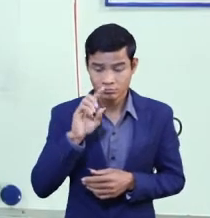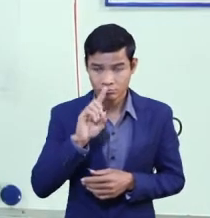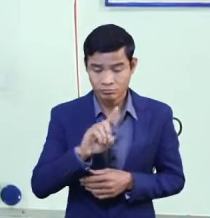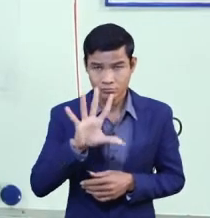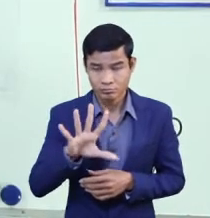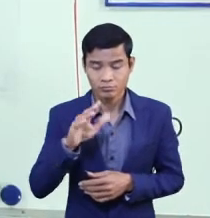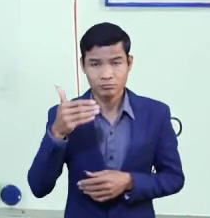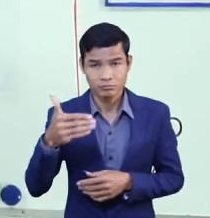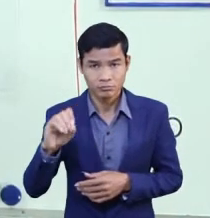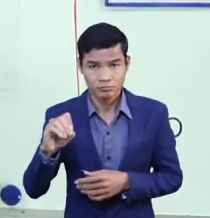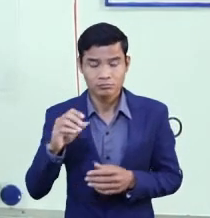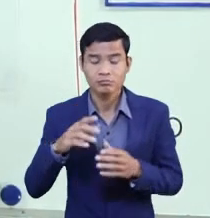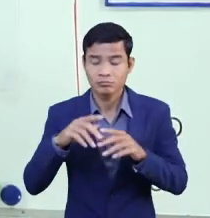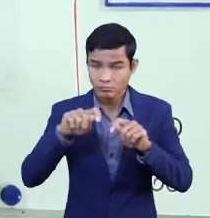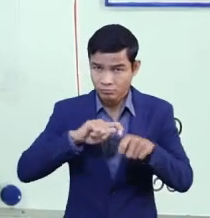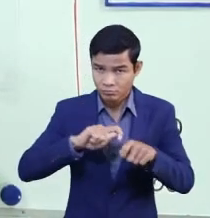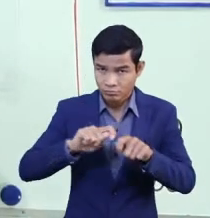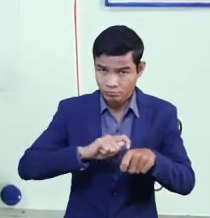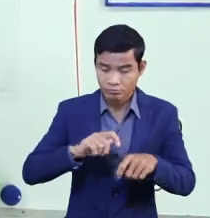1590សន្លឹក